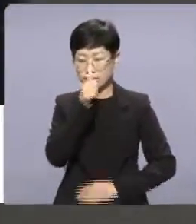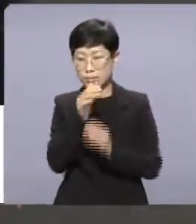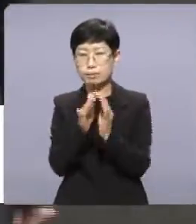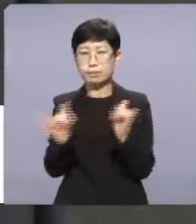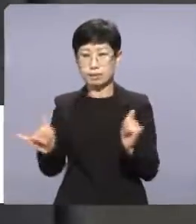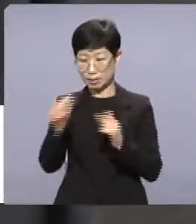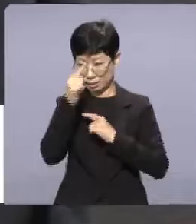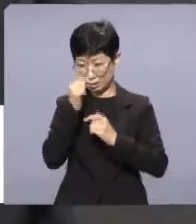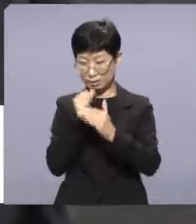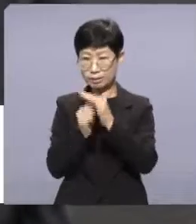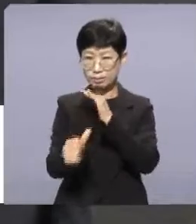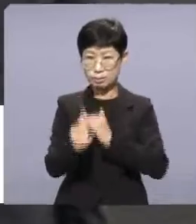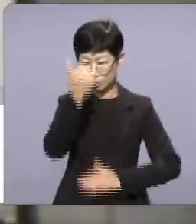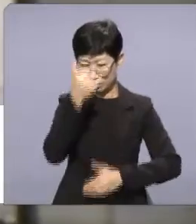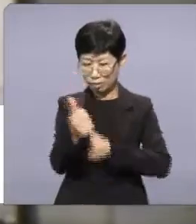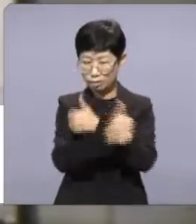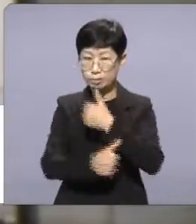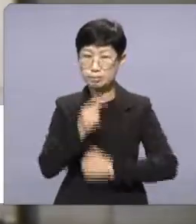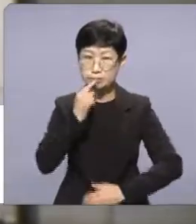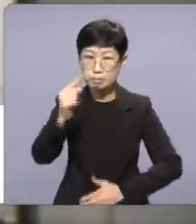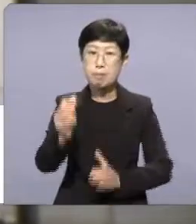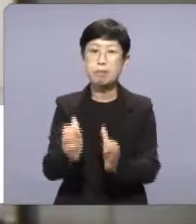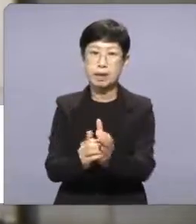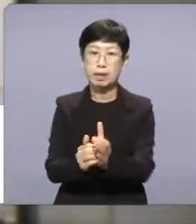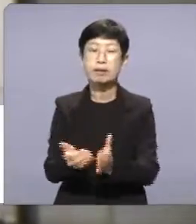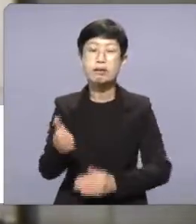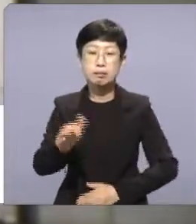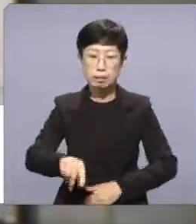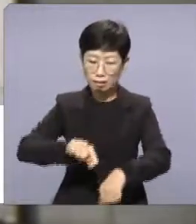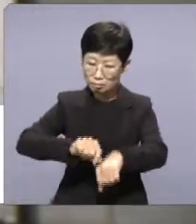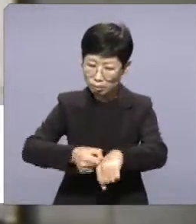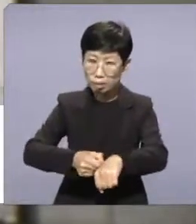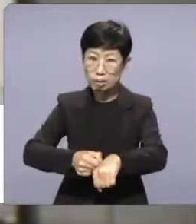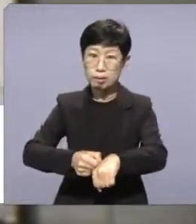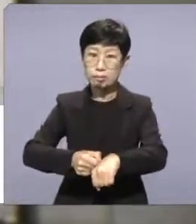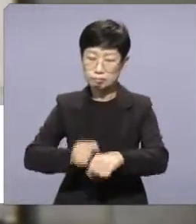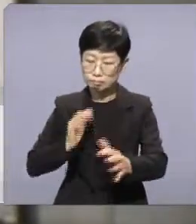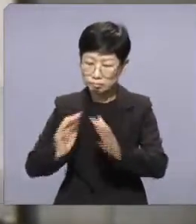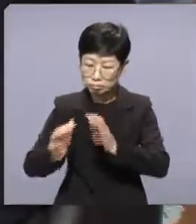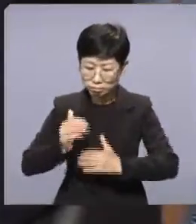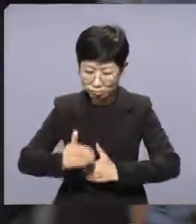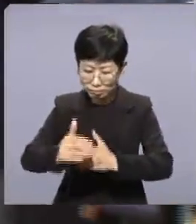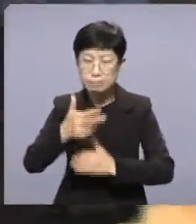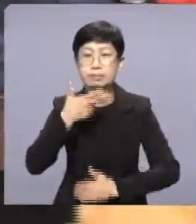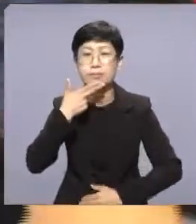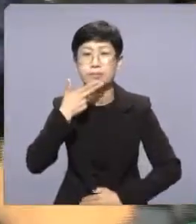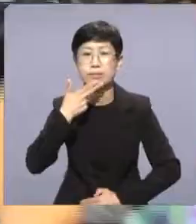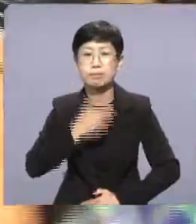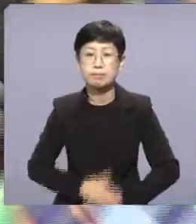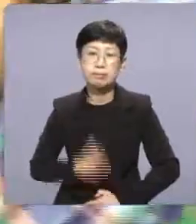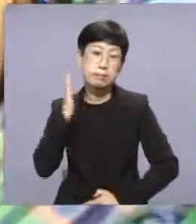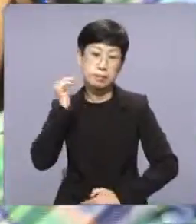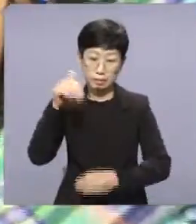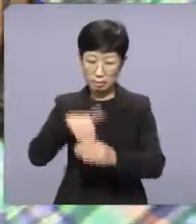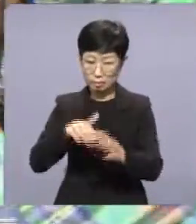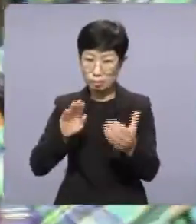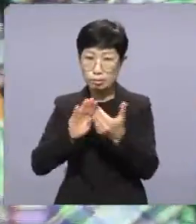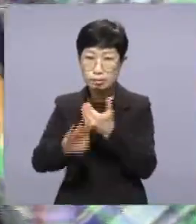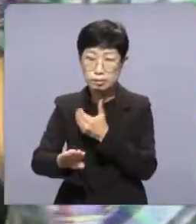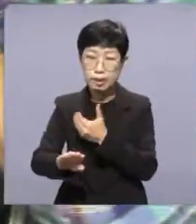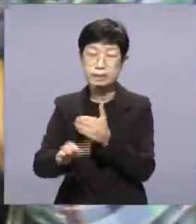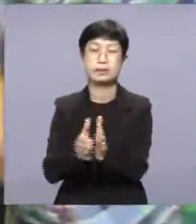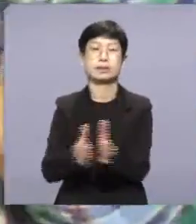이 대표를 당 윤리위에 제소했지만 당시 징계 절차는 없었습니다. 대선 직후 시작된